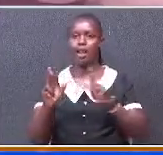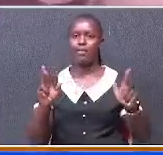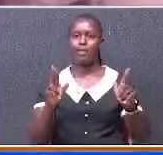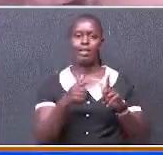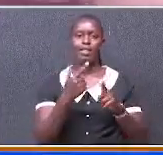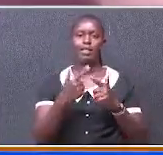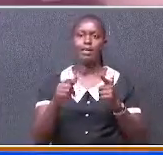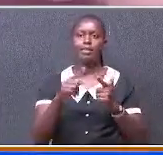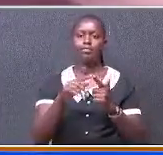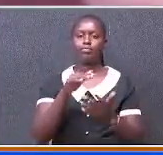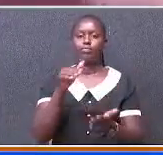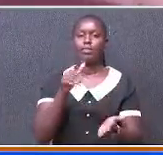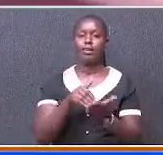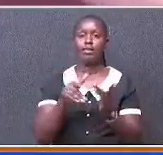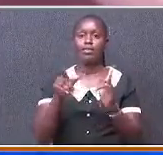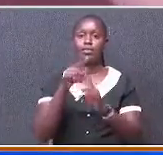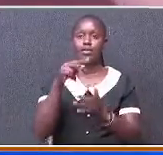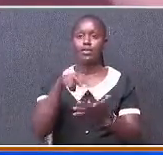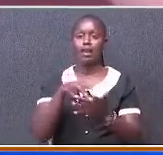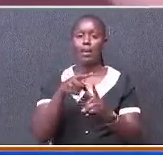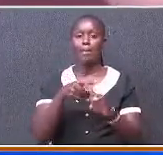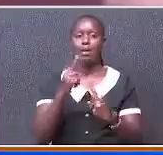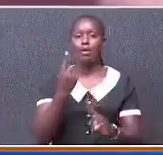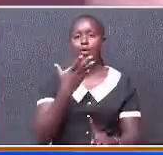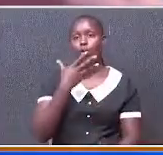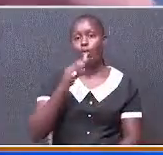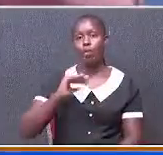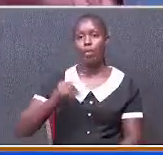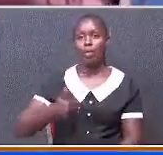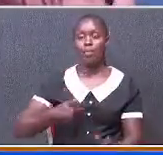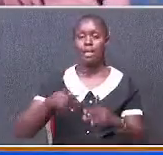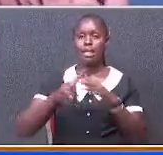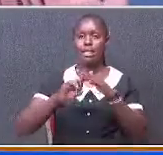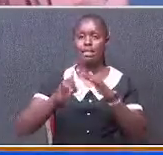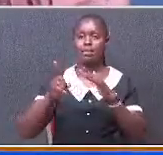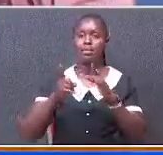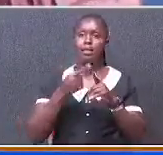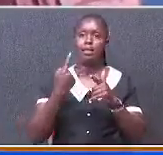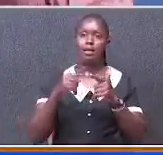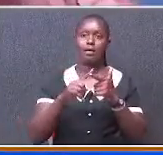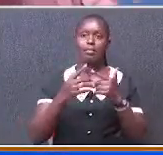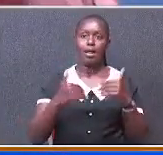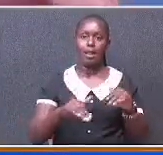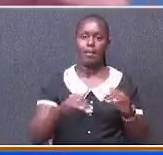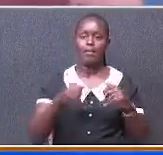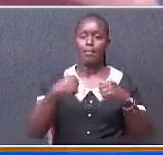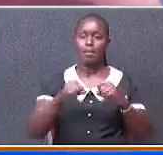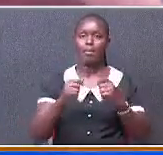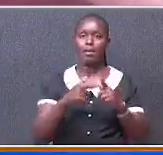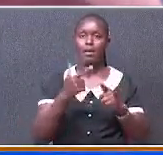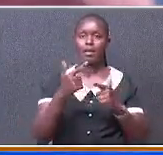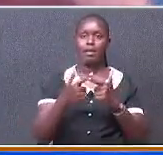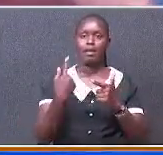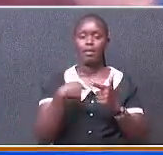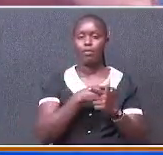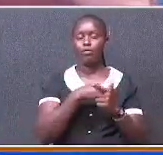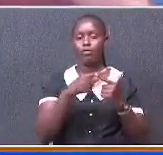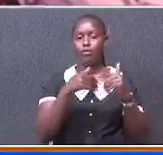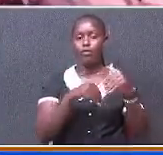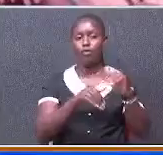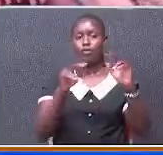hapo katikati. Tukiwa tumesimama lakini mama akatoka akatoroka alafu mimi nikaacha pikipiki nikaruka